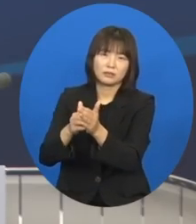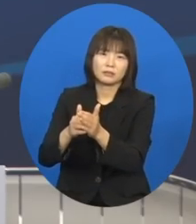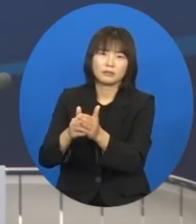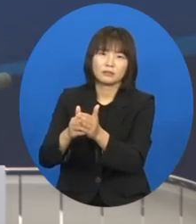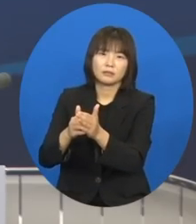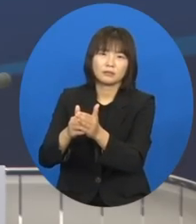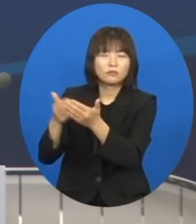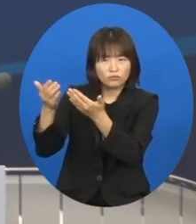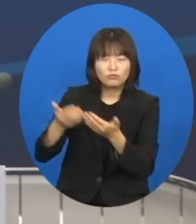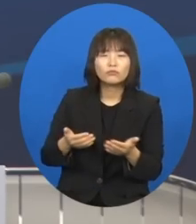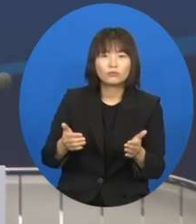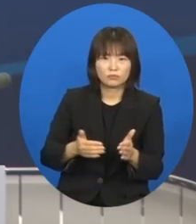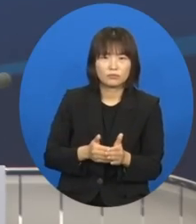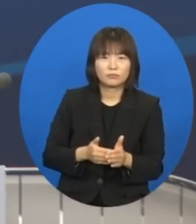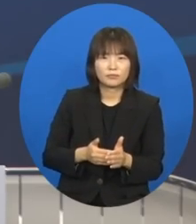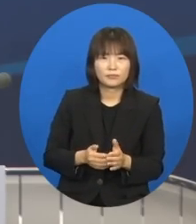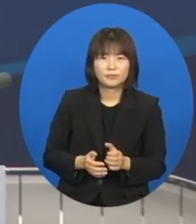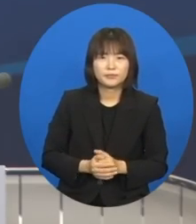근데